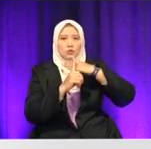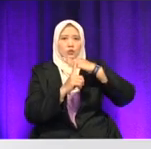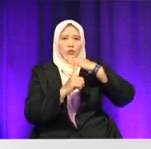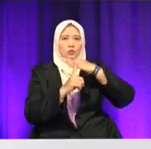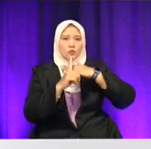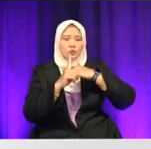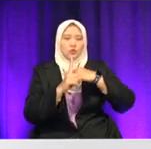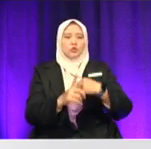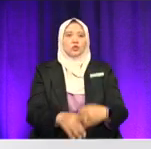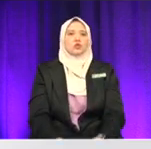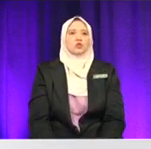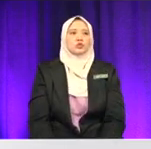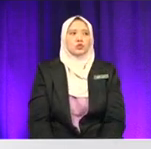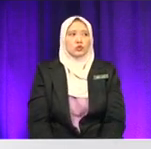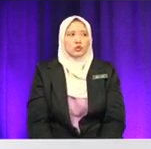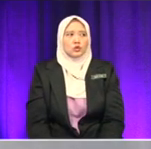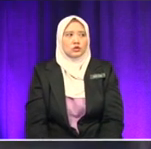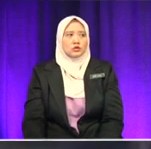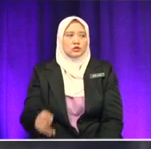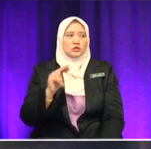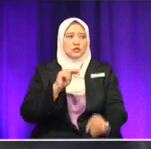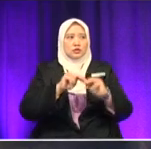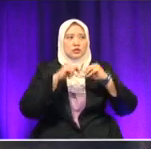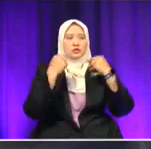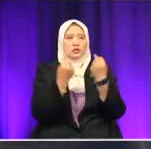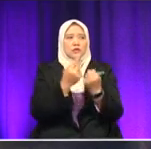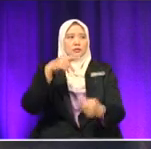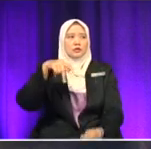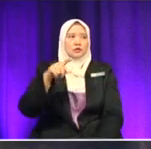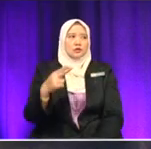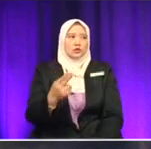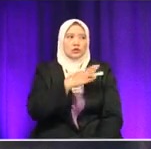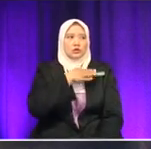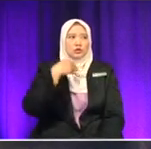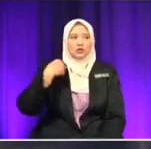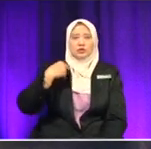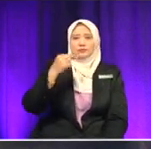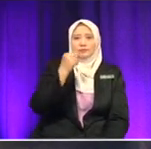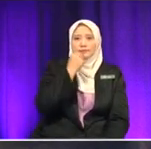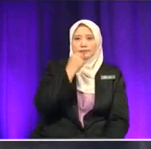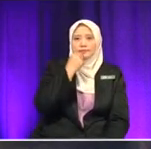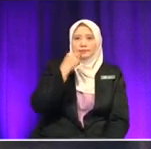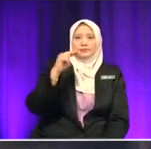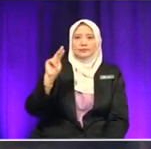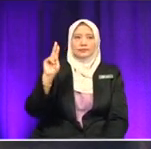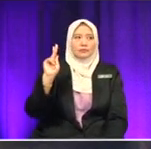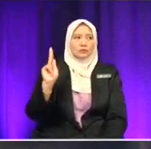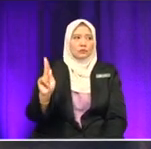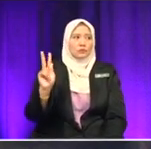cikgu. Bagus, Abbas. Mantap. So, tipsnya macam mana nak ingat? Abbas, macam mana tips nak